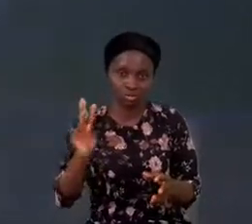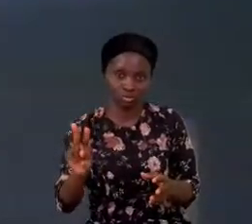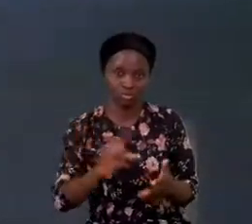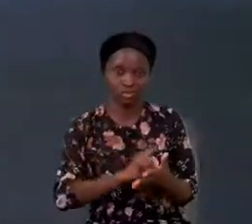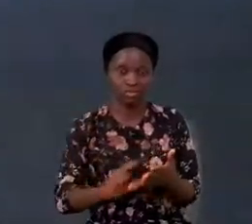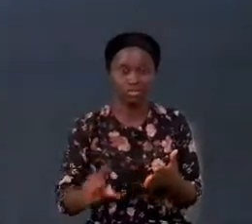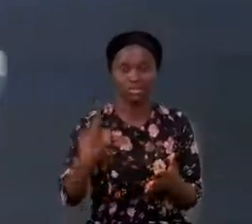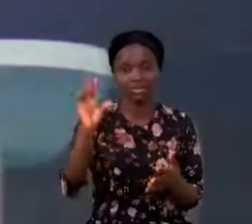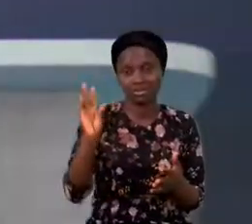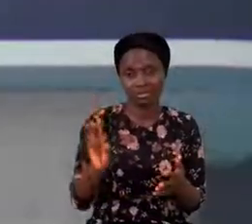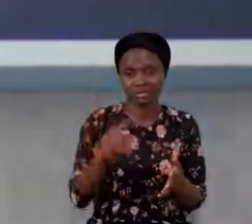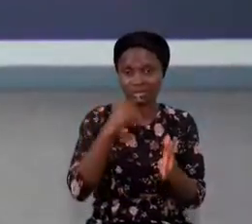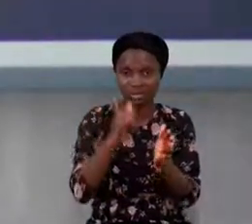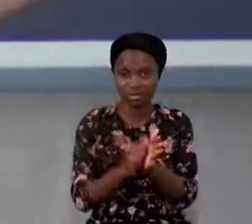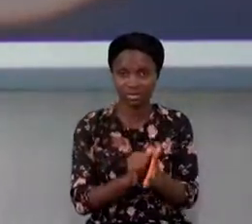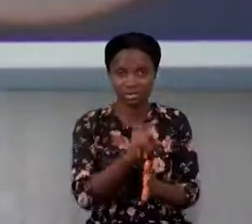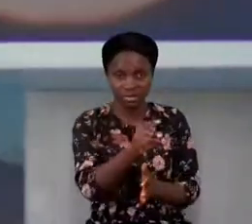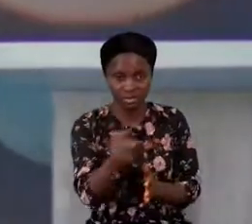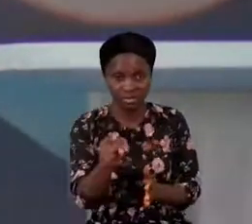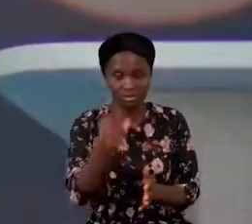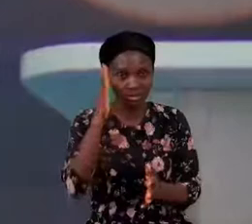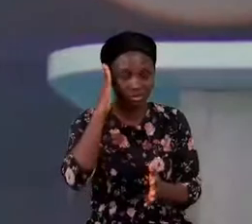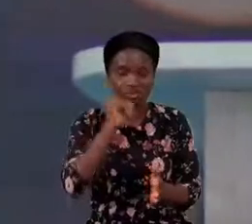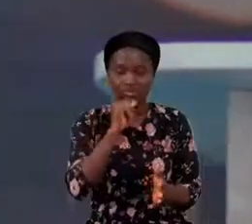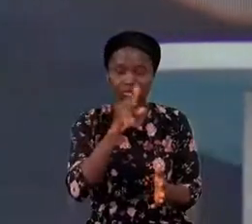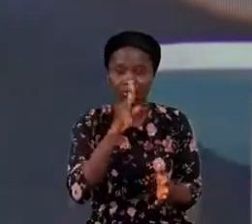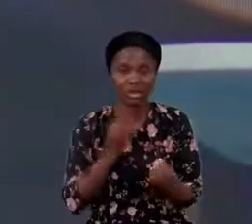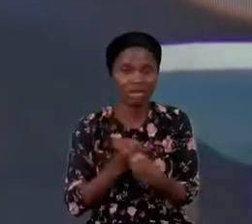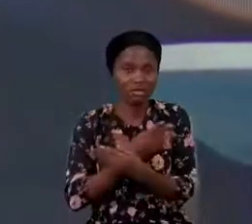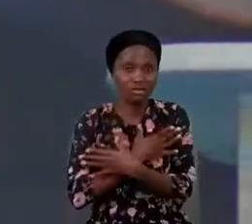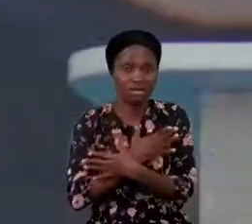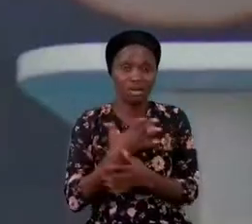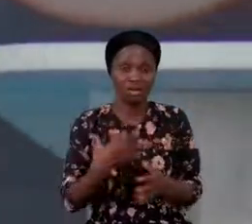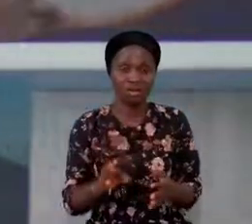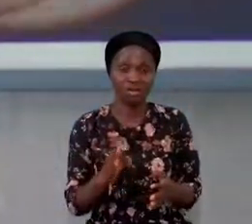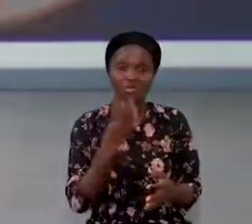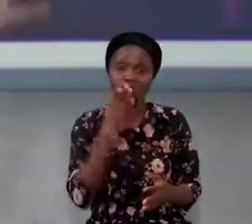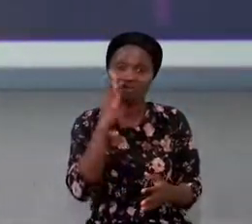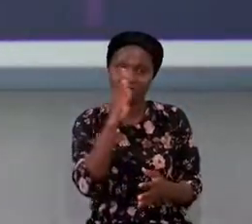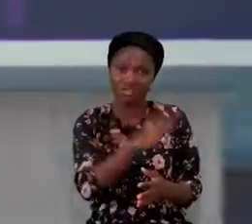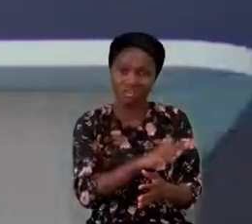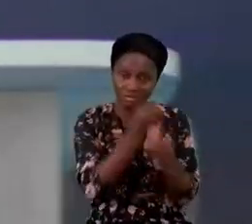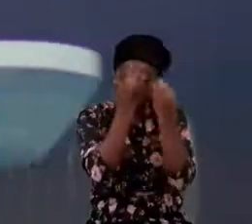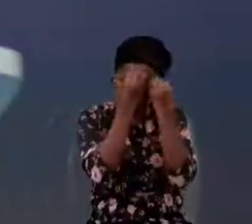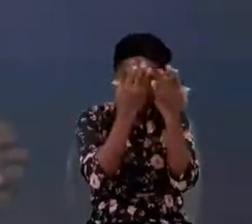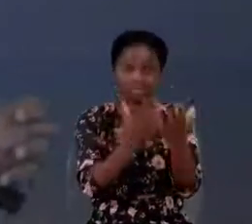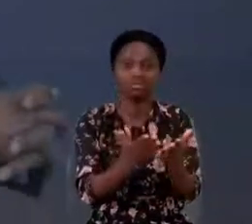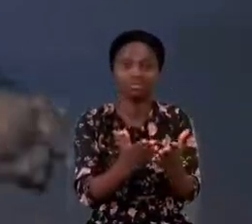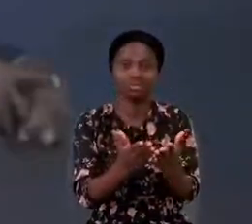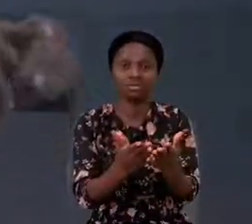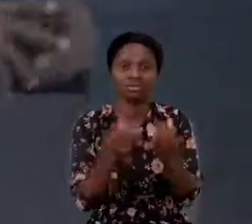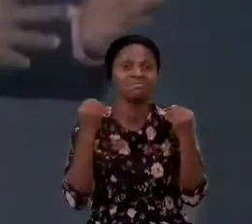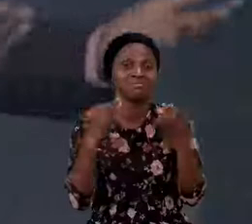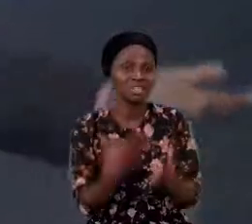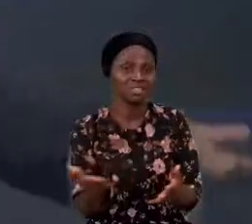7. Il n'a pas peur des mauvaises nouvelles. Il y a beaucoup de choses qui se passent. Peut-être que l'école